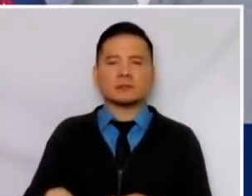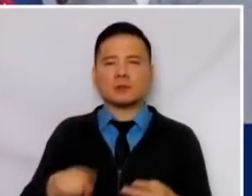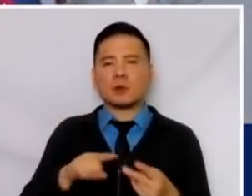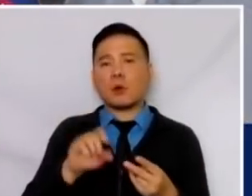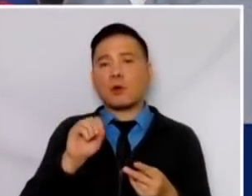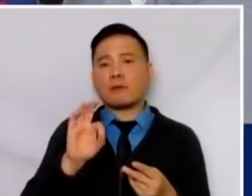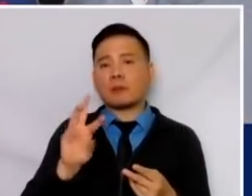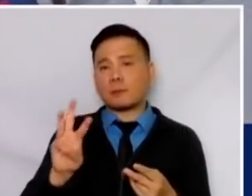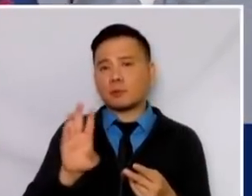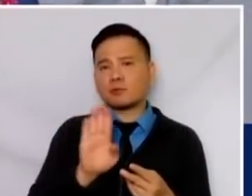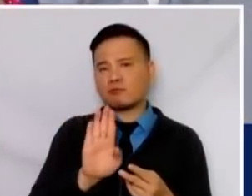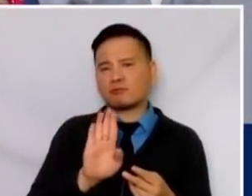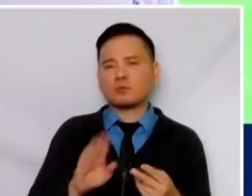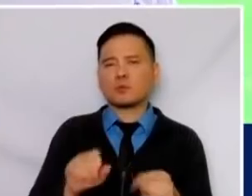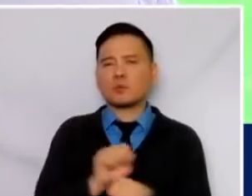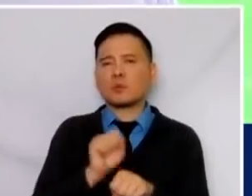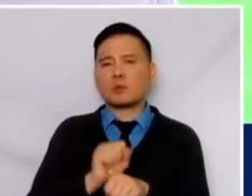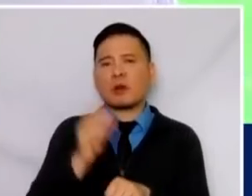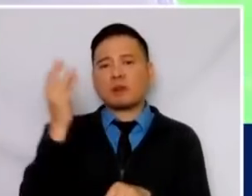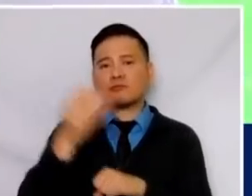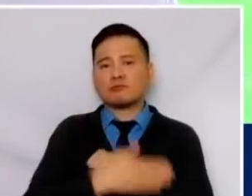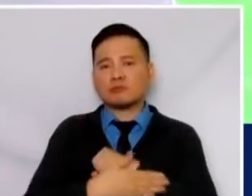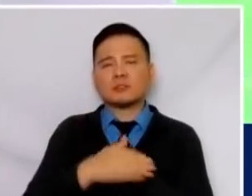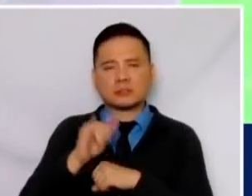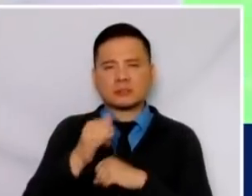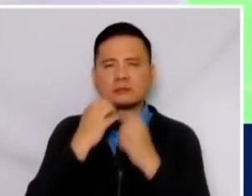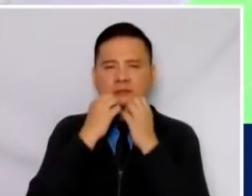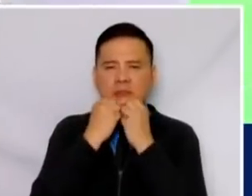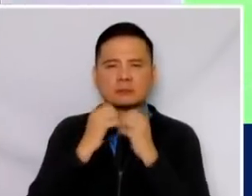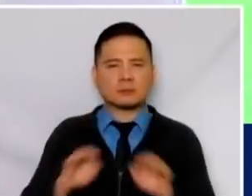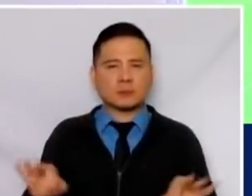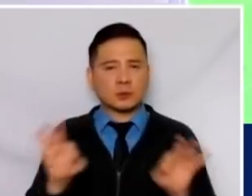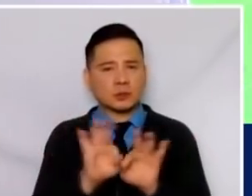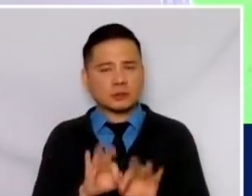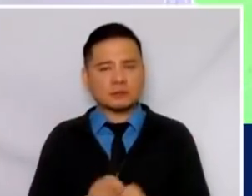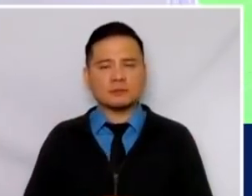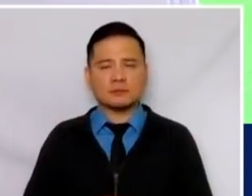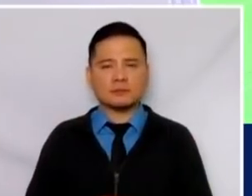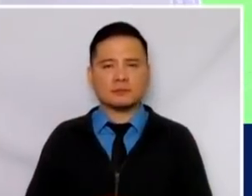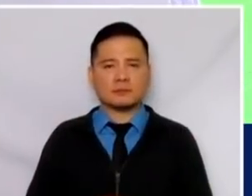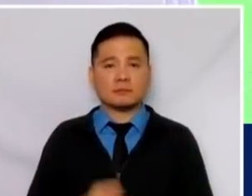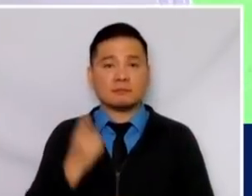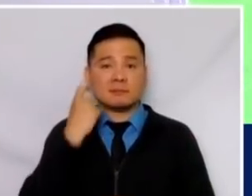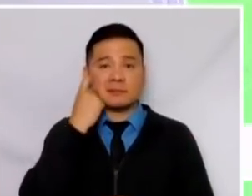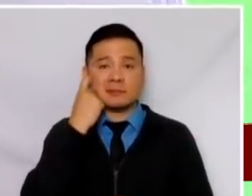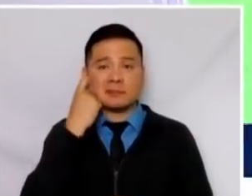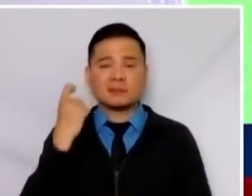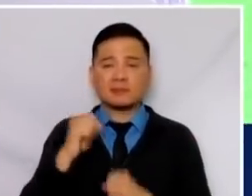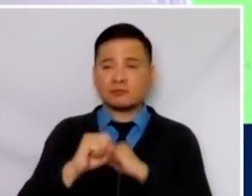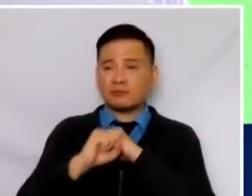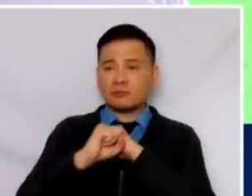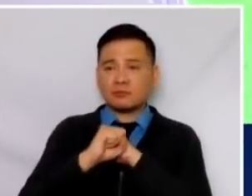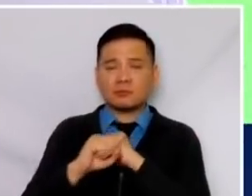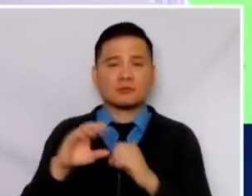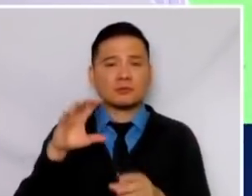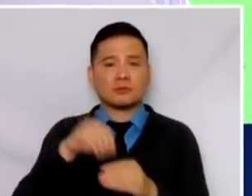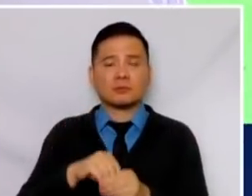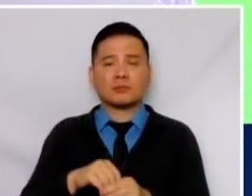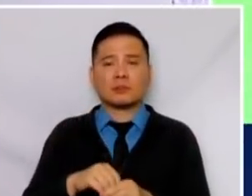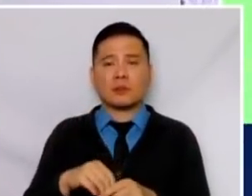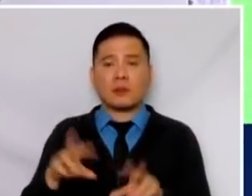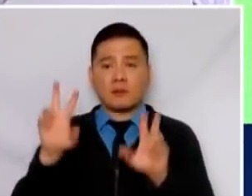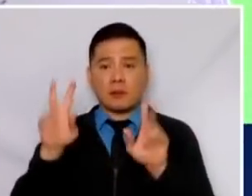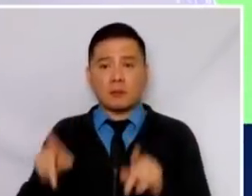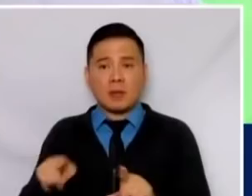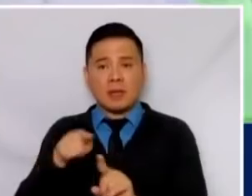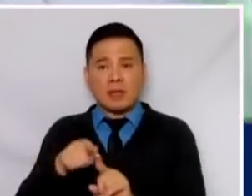abroad ang mahalaga sa akin. Sa kampanya kanina, muling nakasama ng partido si Vice Presidential Candidate